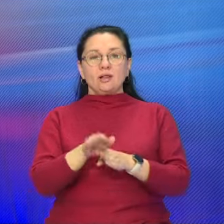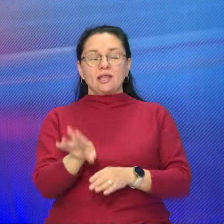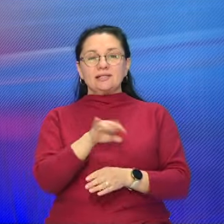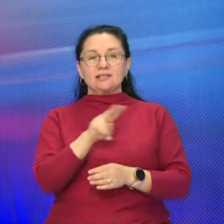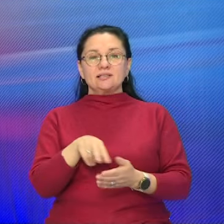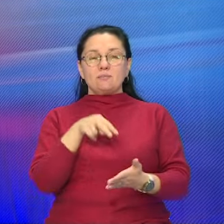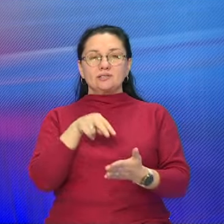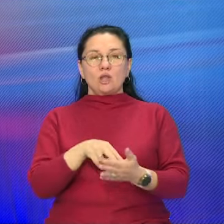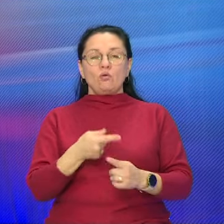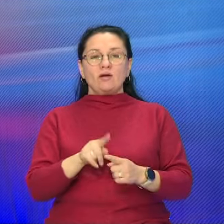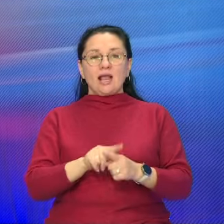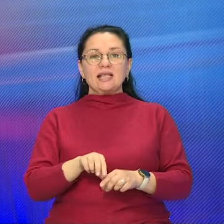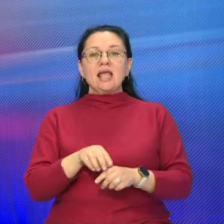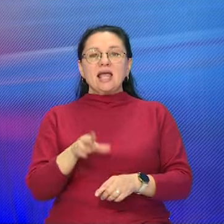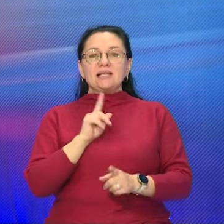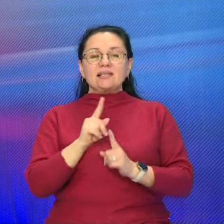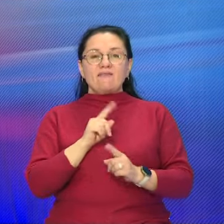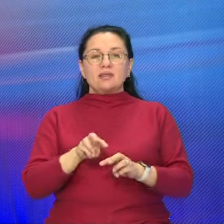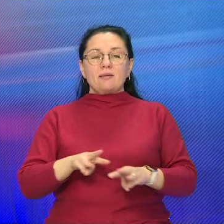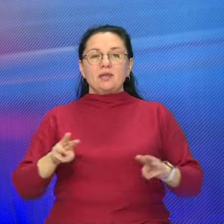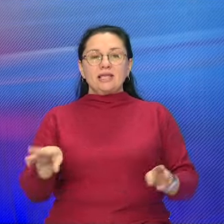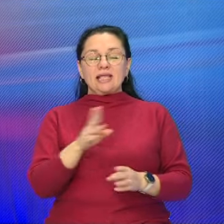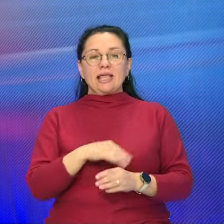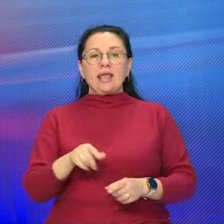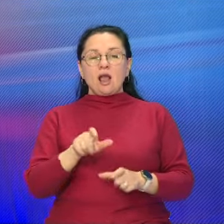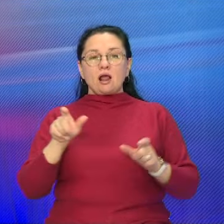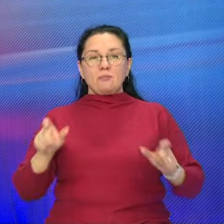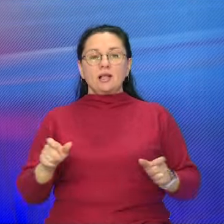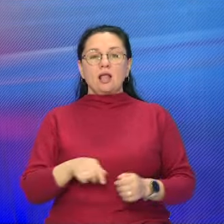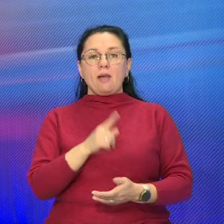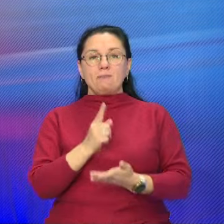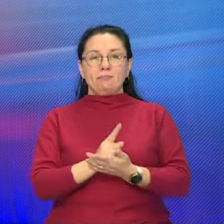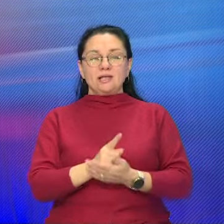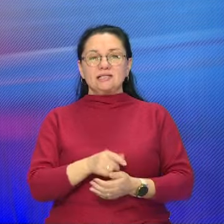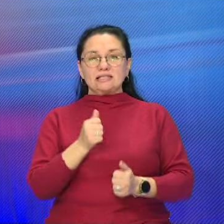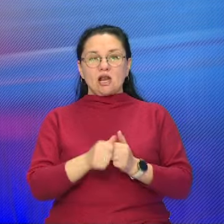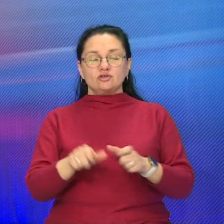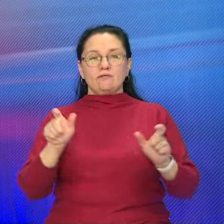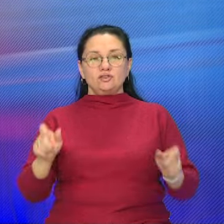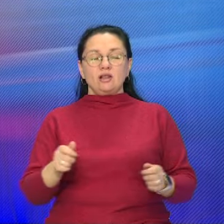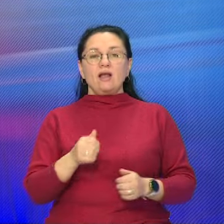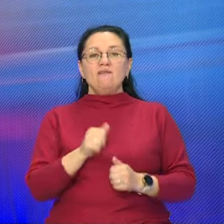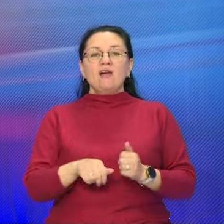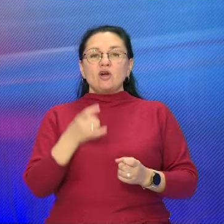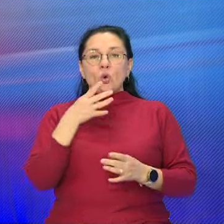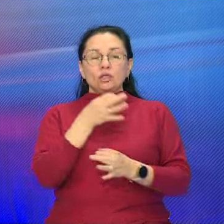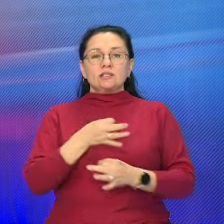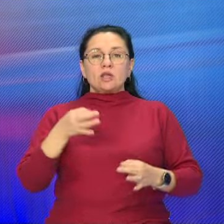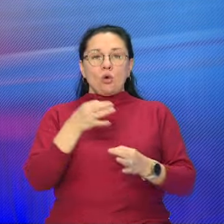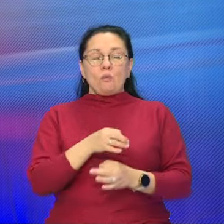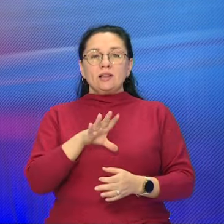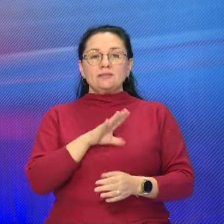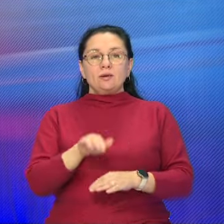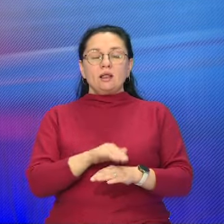постановой Совета министров Беларуси, але и громадянский обовязок кожного. С початку этого года у Гродненской области